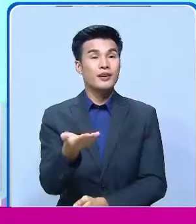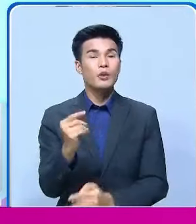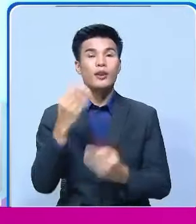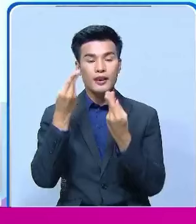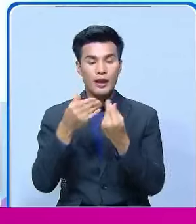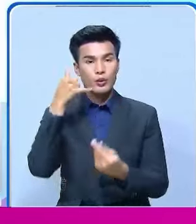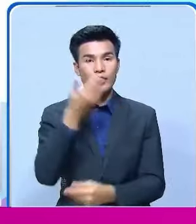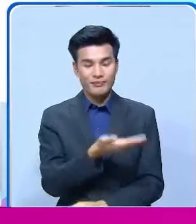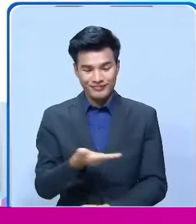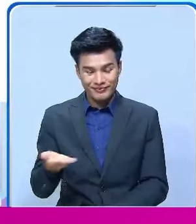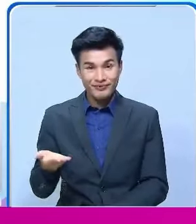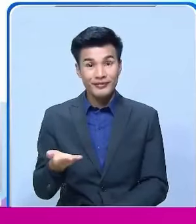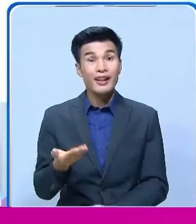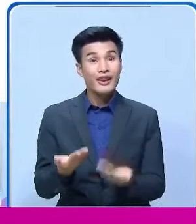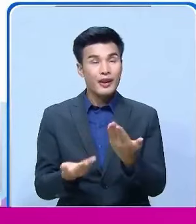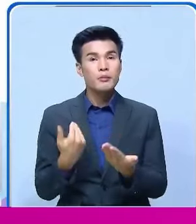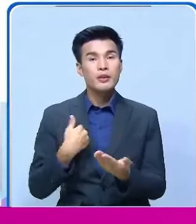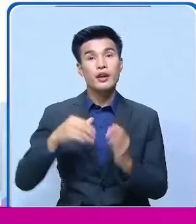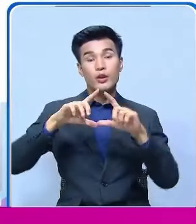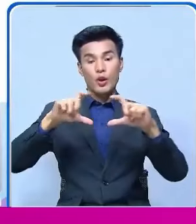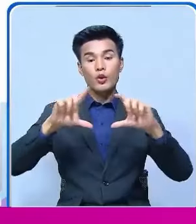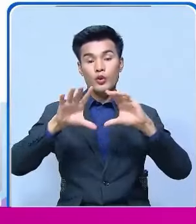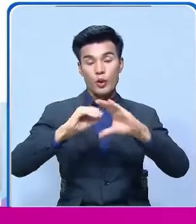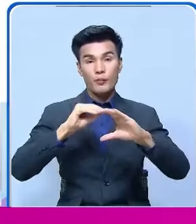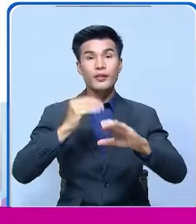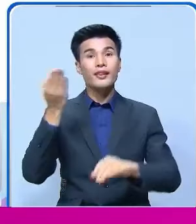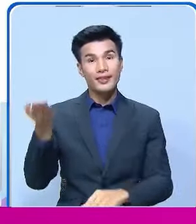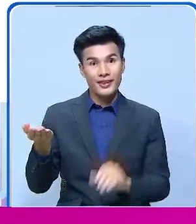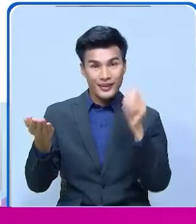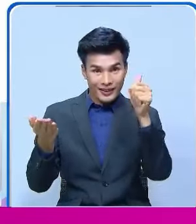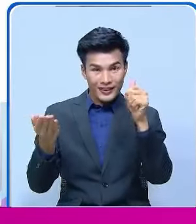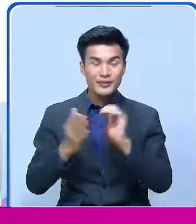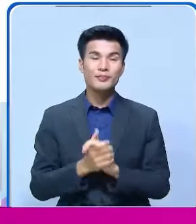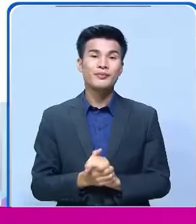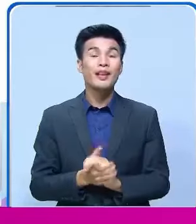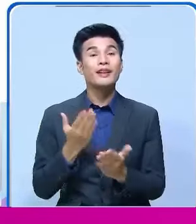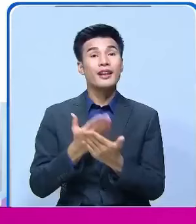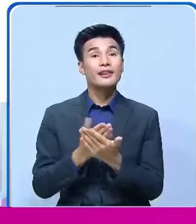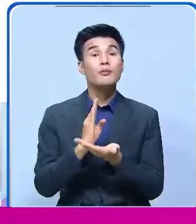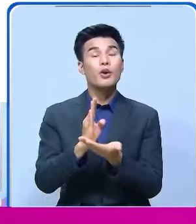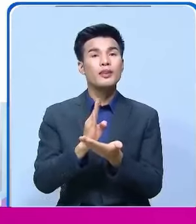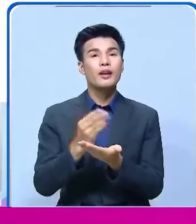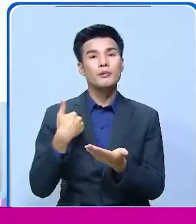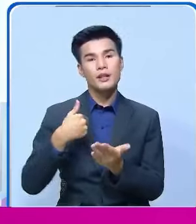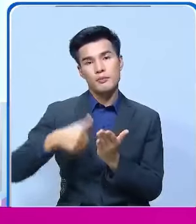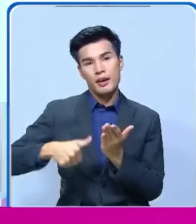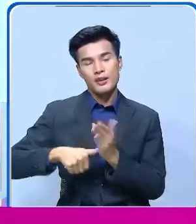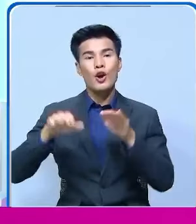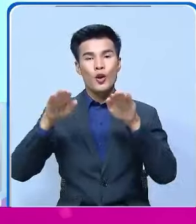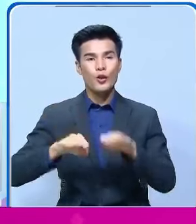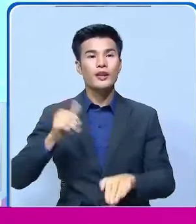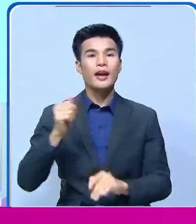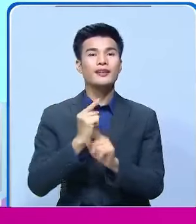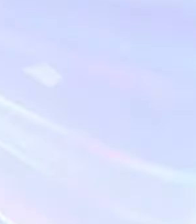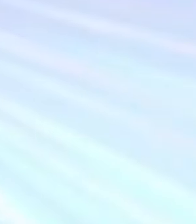โทรที่ขึ้นอยู่ที่หน้าจอแล้วคุณผู้ชมก็สามารถสแกน QRดด้านข้างนี้ได้ด้วยนะคะโดยยอดเงินบริจาคก็สามารถนำไปลดหย่อนภาษีได้ตามหลัก